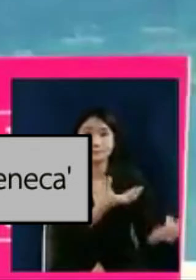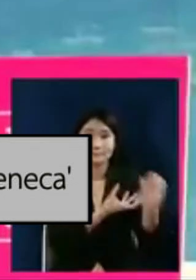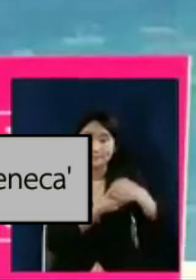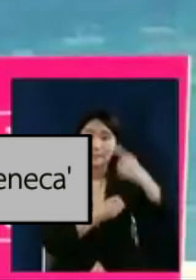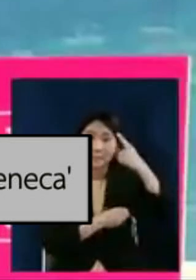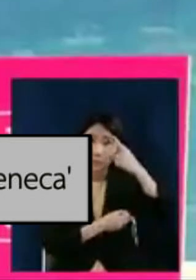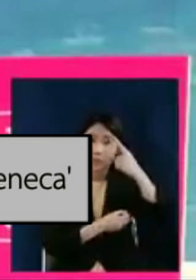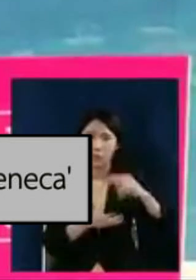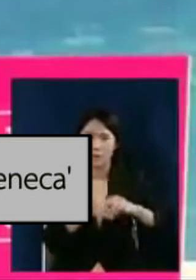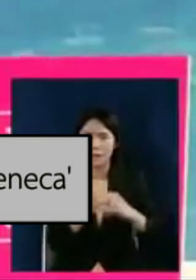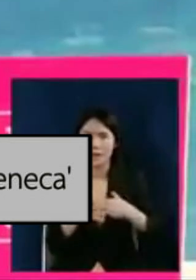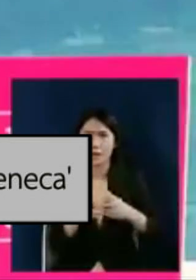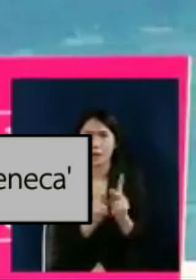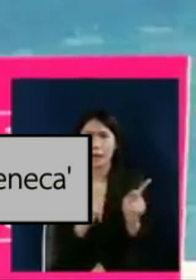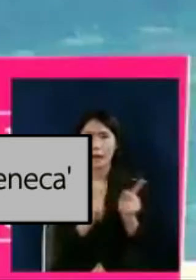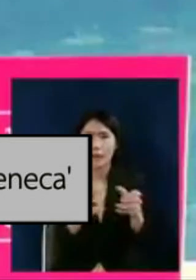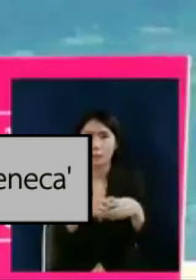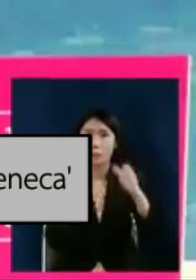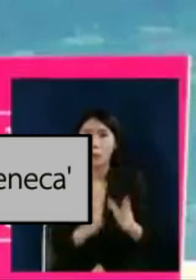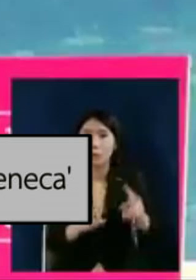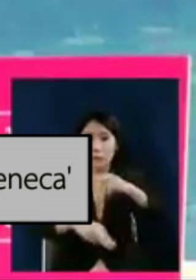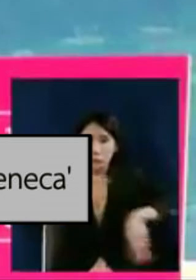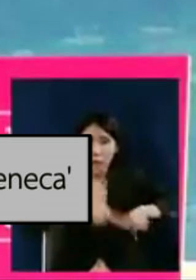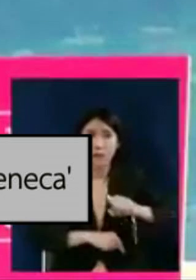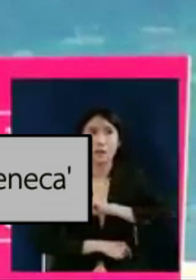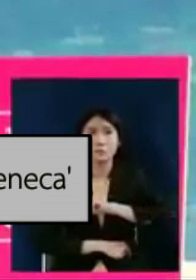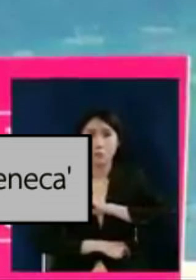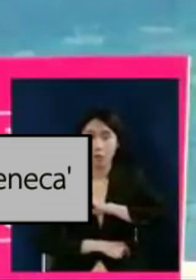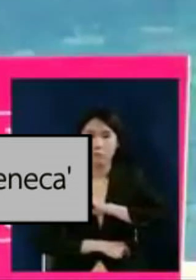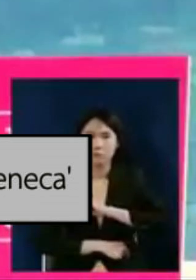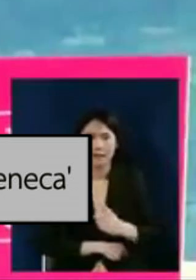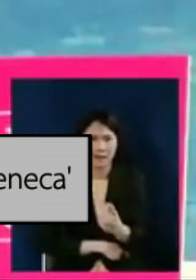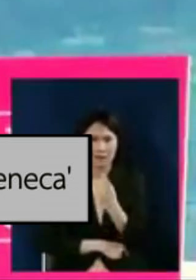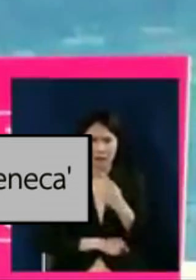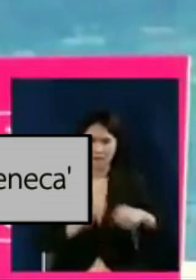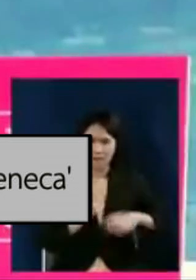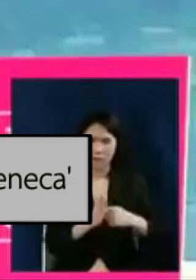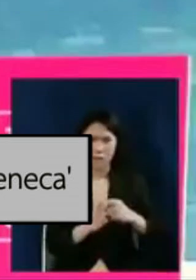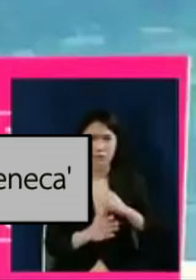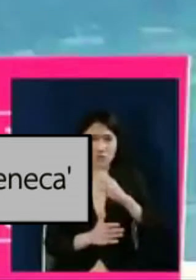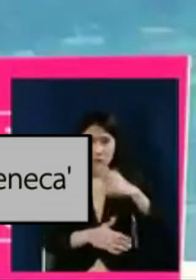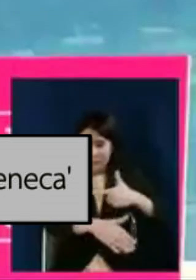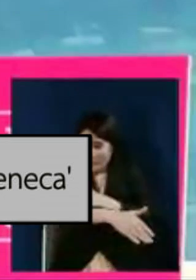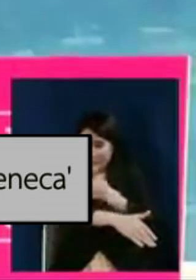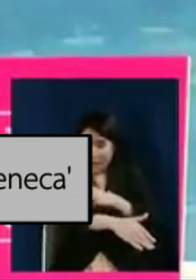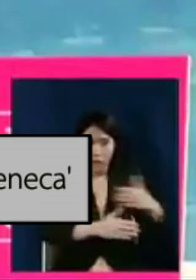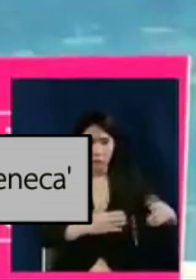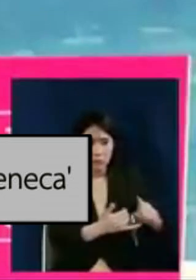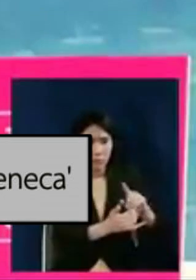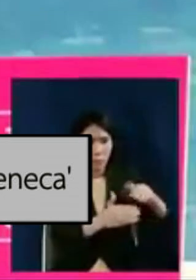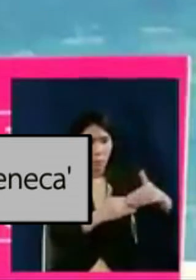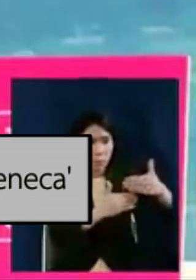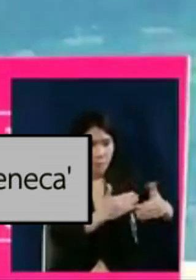งานคณะผู้ดูแลความปลอดภัยเขาก็ถามว่าสาเหตุการตายคืออะไรหาก